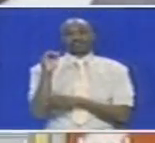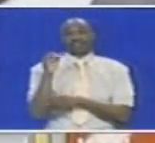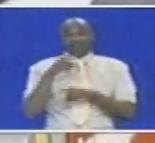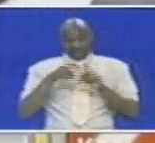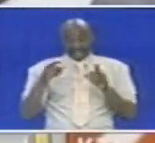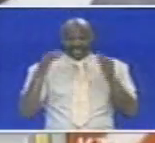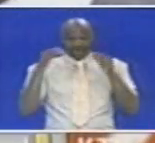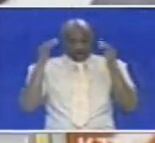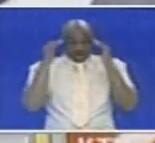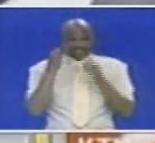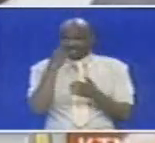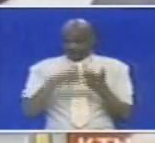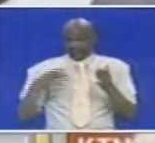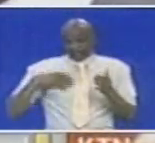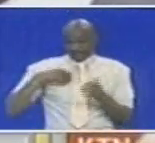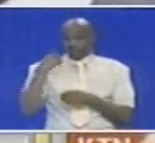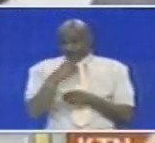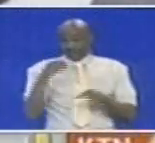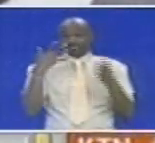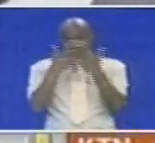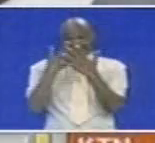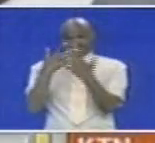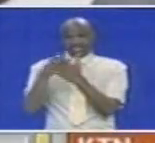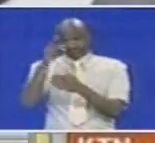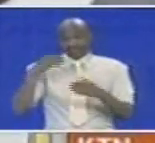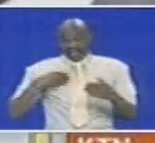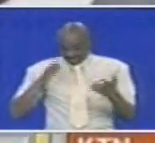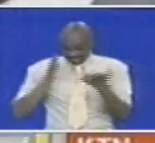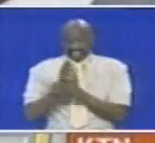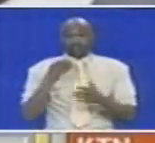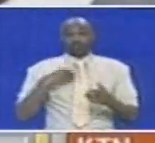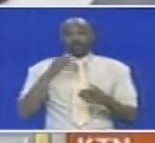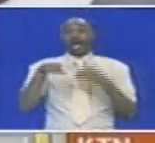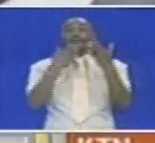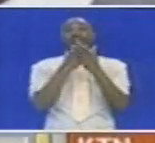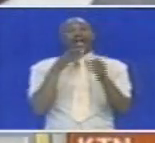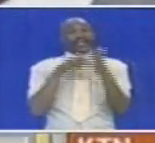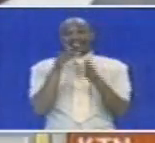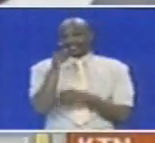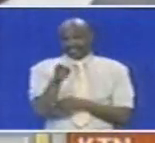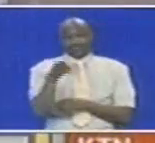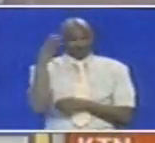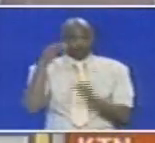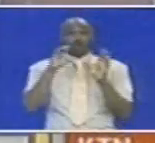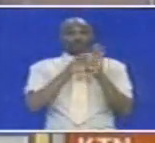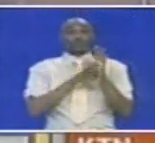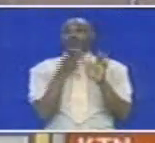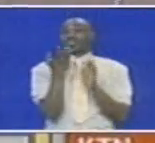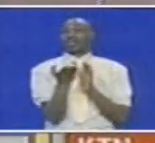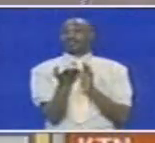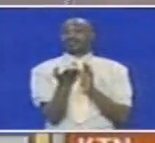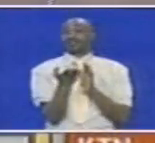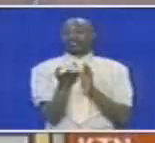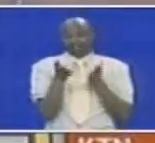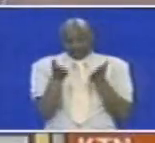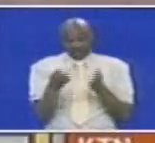pia imesema wale waliozuiliwa walikuwa na haki ya kukata rufaa kulingana na katiba iliyokuwepo wakati huo. Mahakama ya